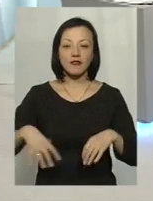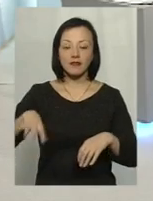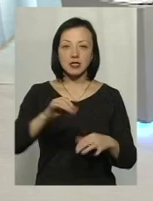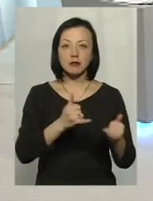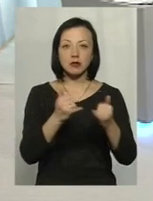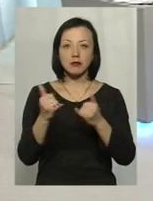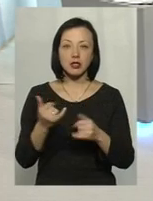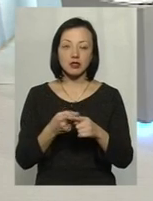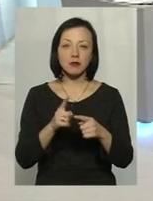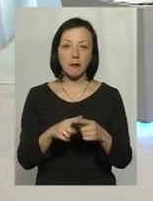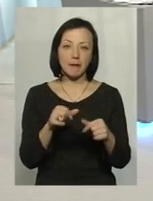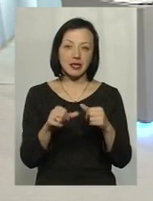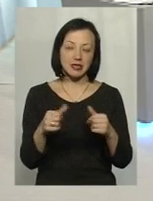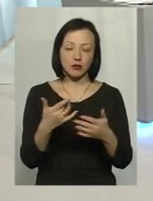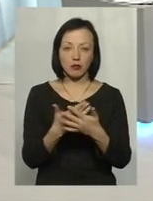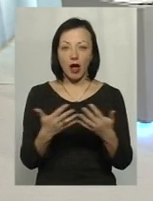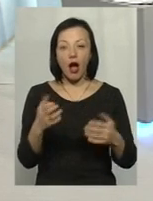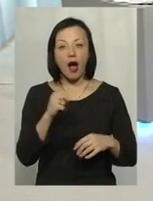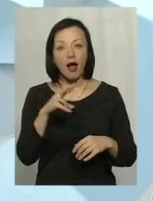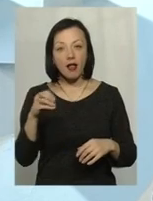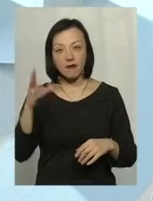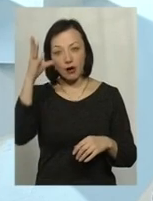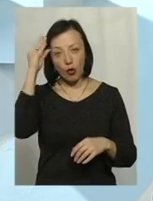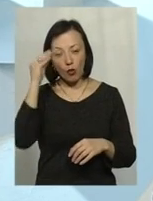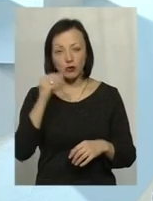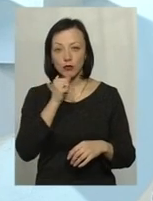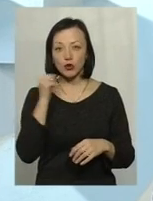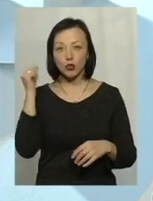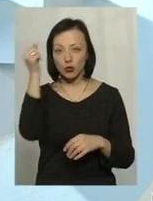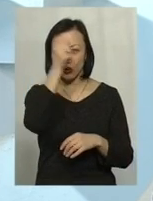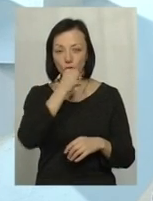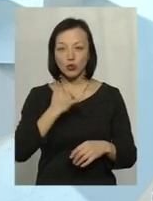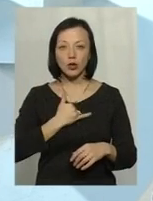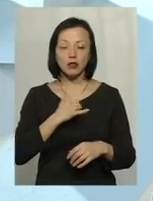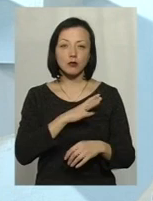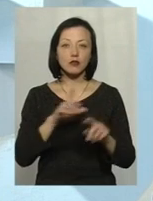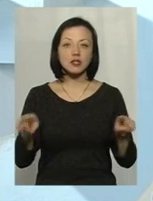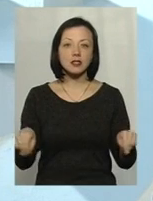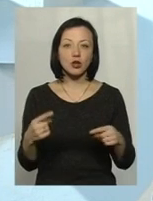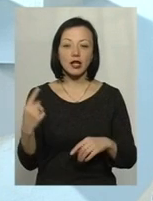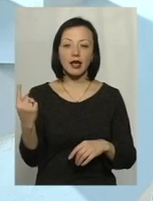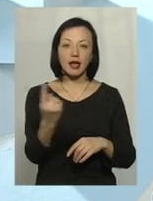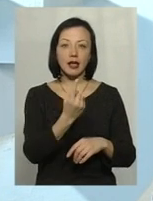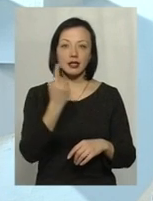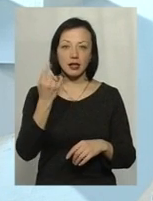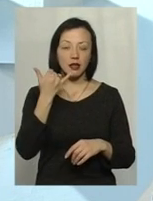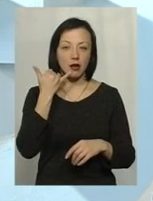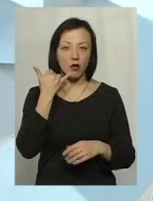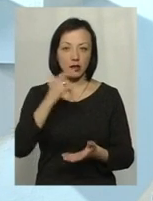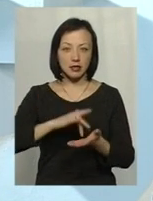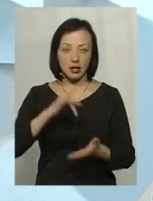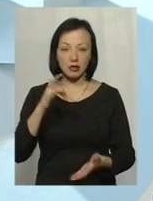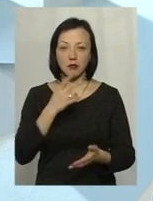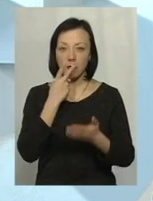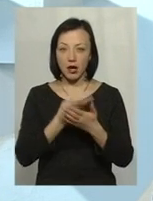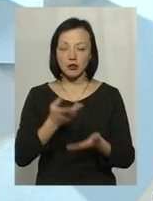забезпечені паливно-мастильним матеріалом. Але враховуючи те, що в минулому році у нас був створений єдиний кол-центр, і ми бачимо